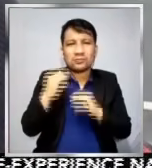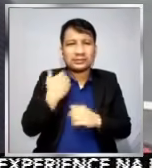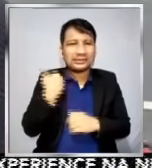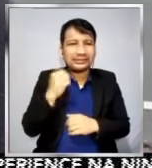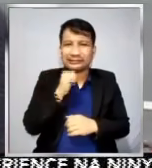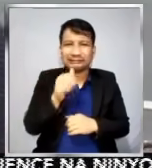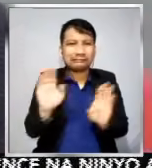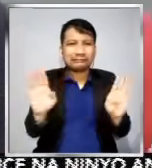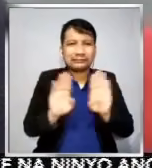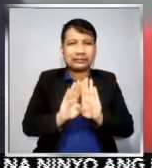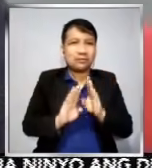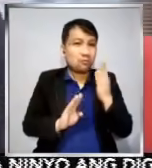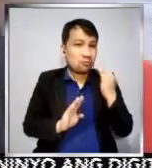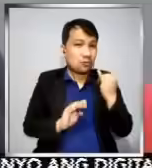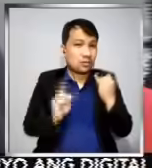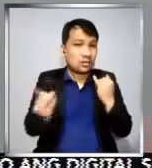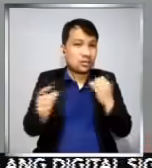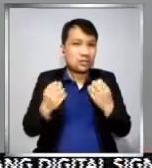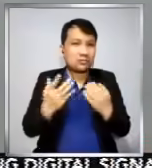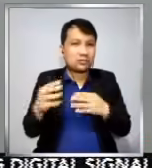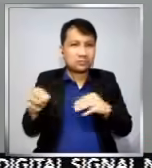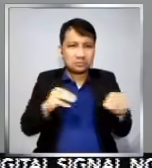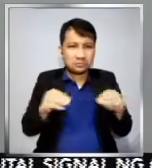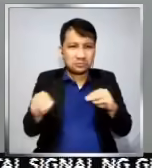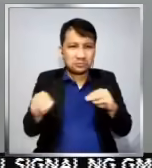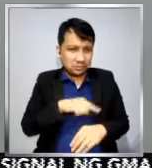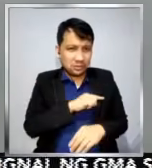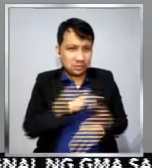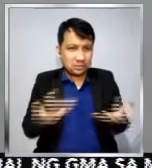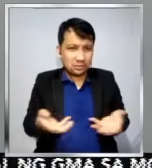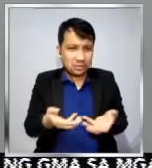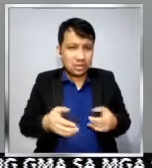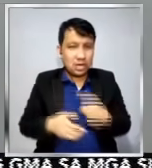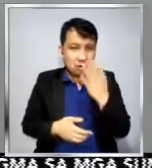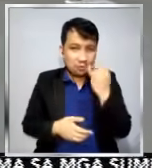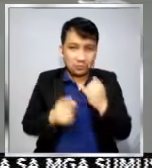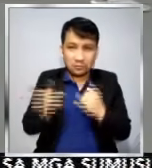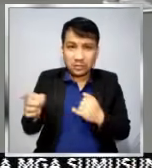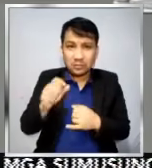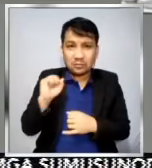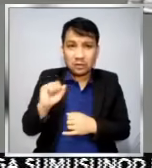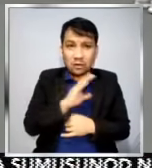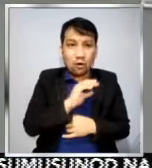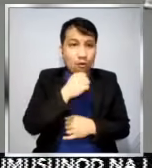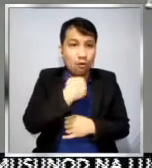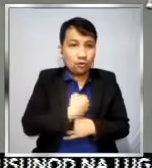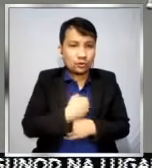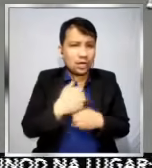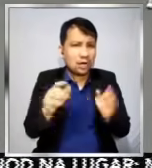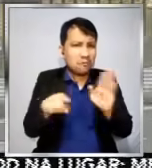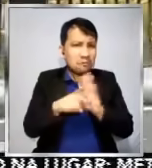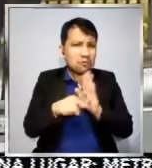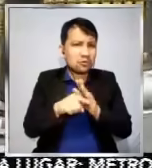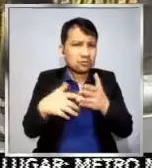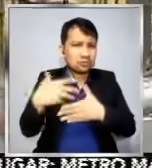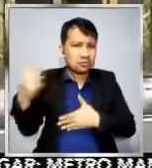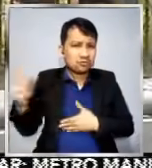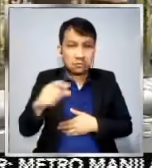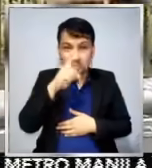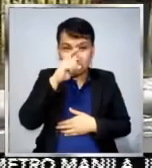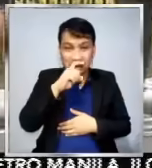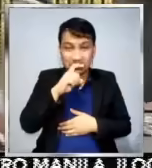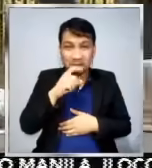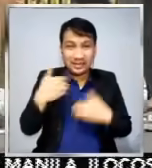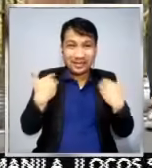Para may magagalaw-galawan pa kami. Bukod sa mga senior citizen, bawal din munang lumabas sa mga menor de edad. Pero sa